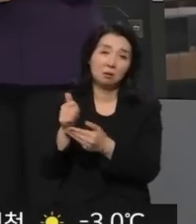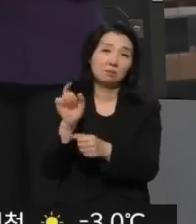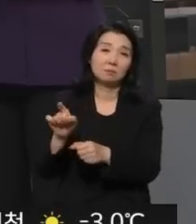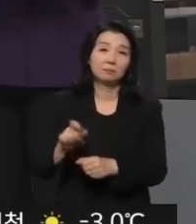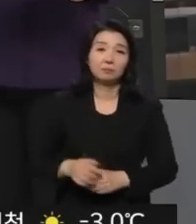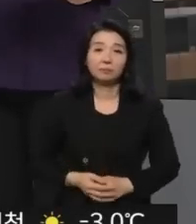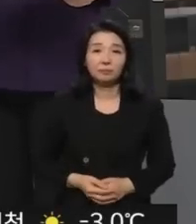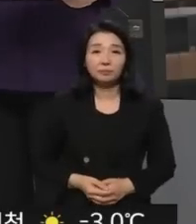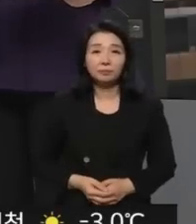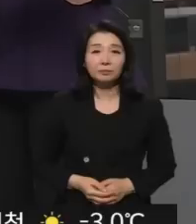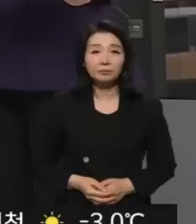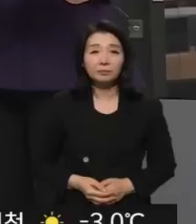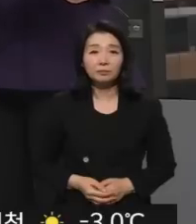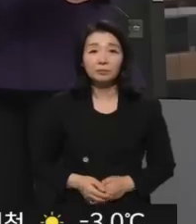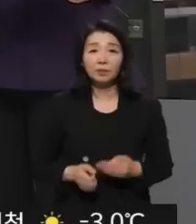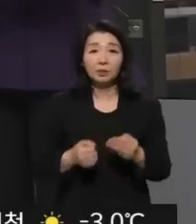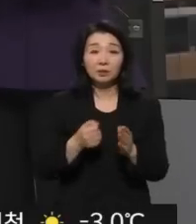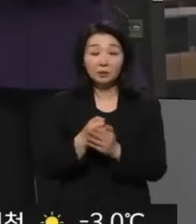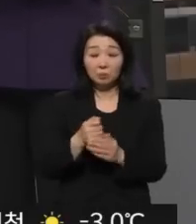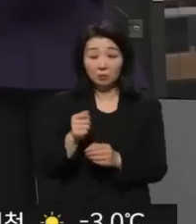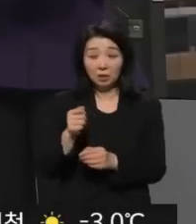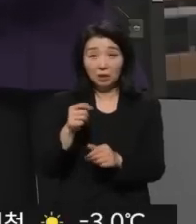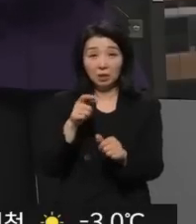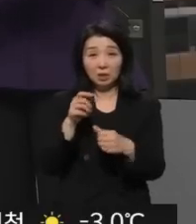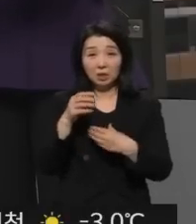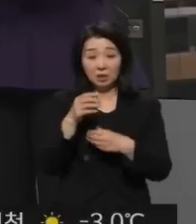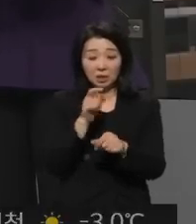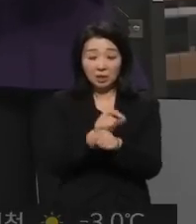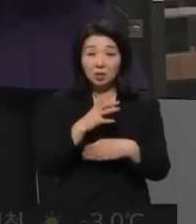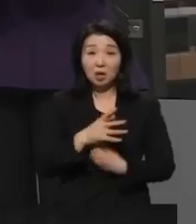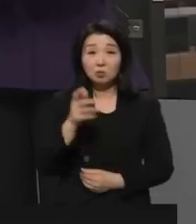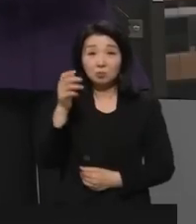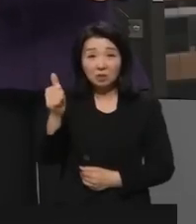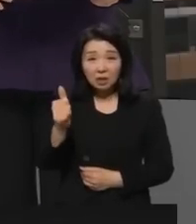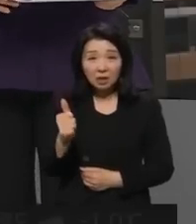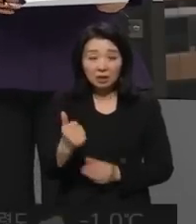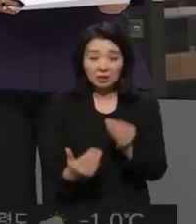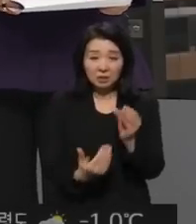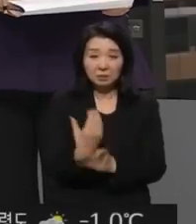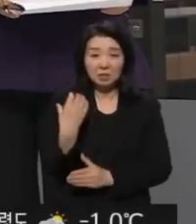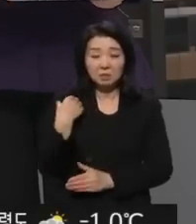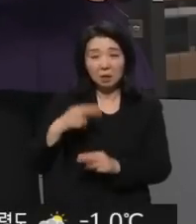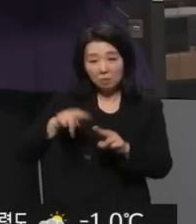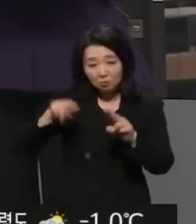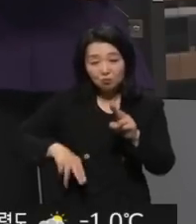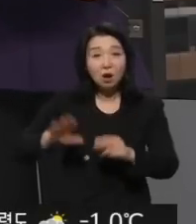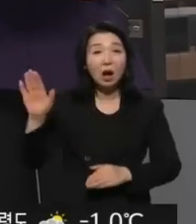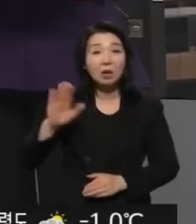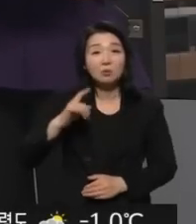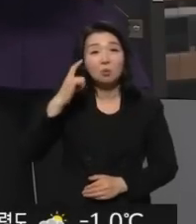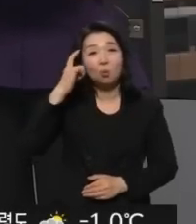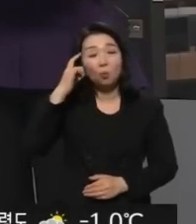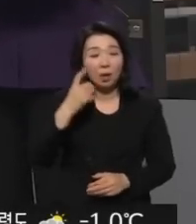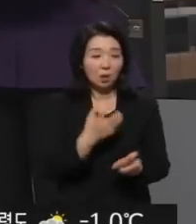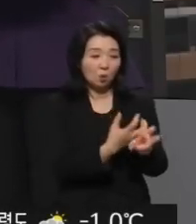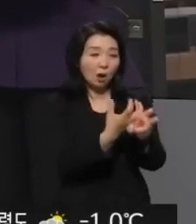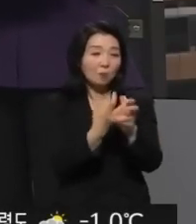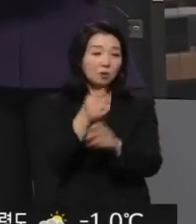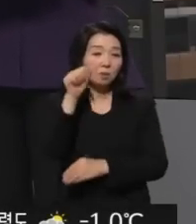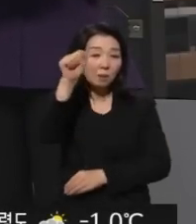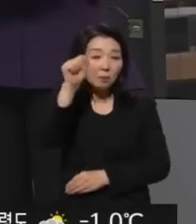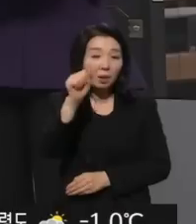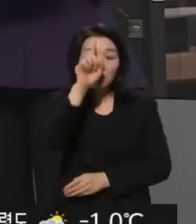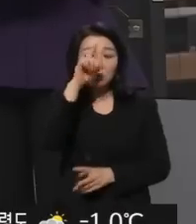알려지는데요. 그래서일까요? 이 장관은 참사의 책임을 지고 한 발 물러서기는커녕 한물연대 파업에 대응하는